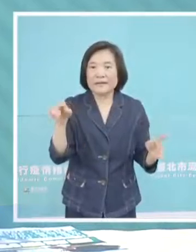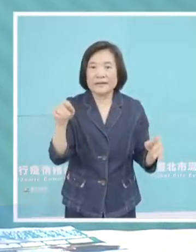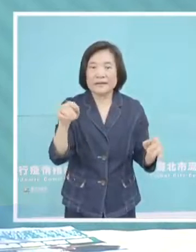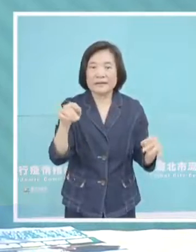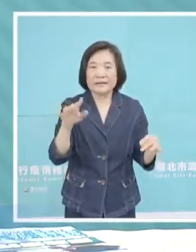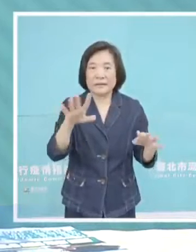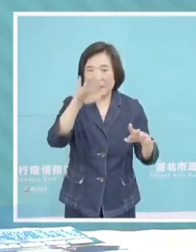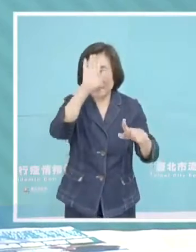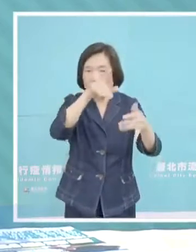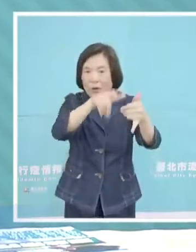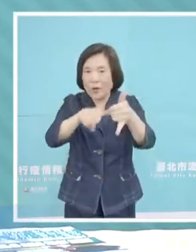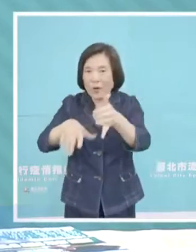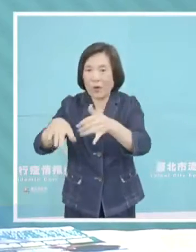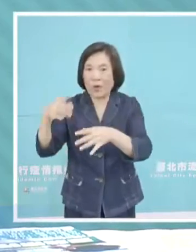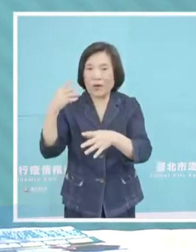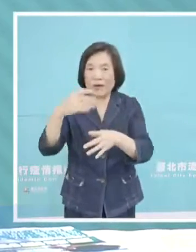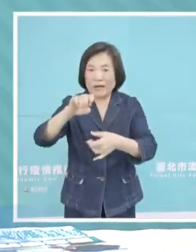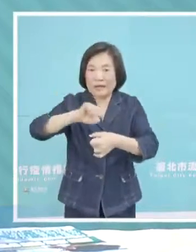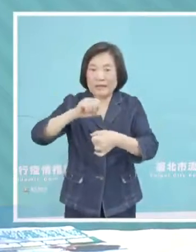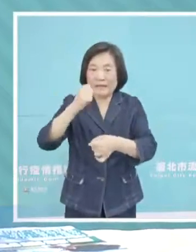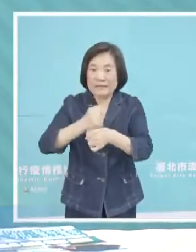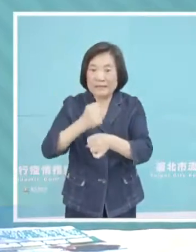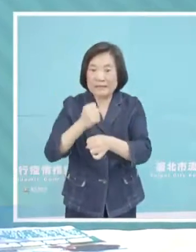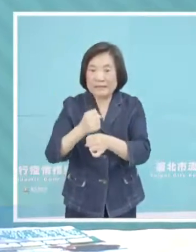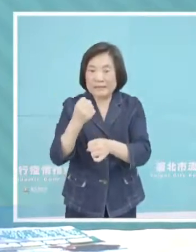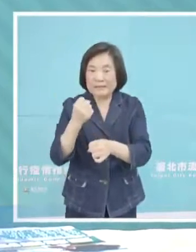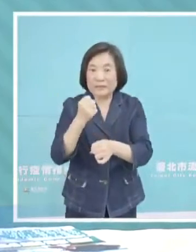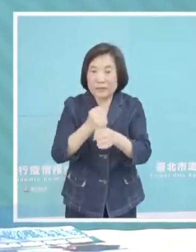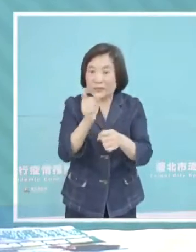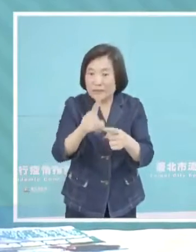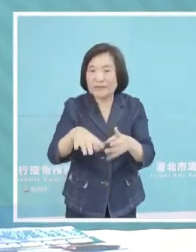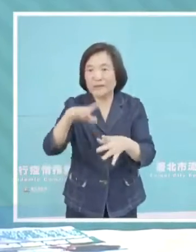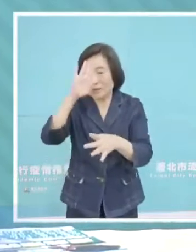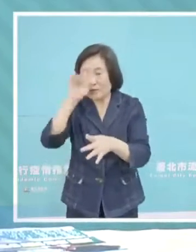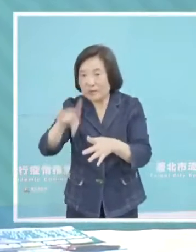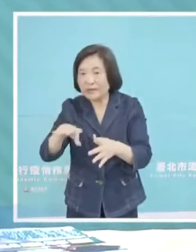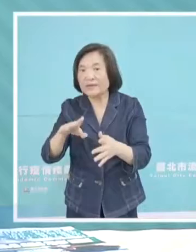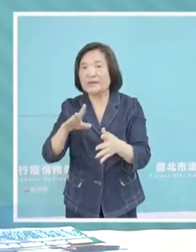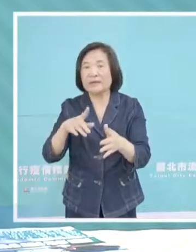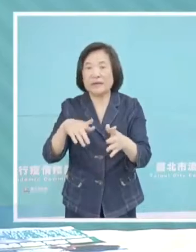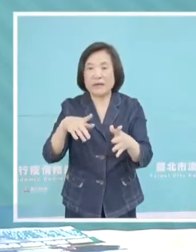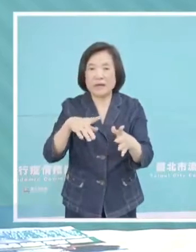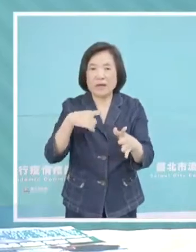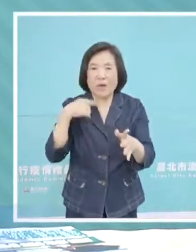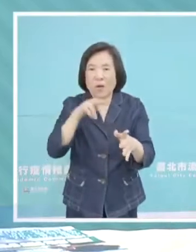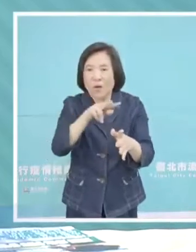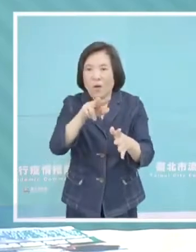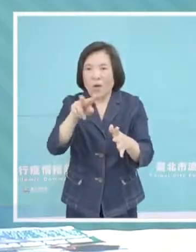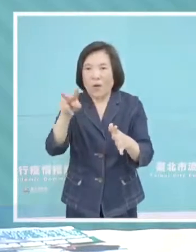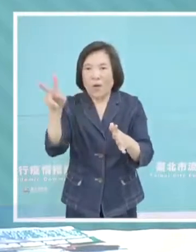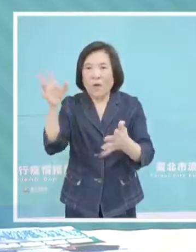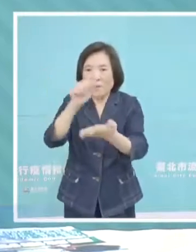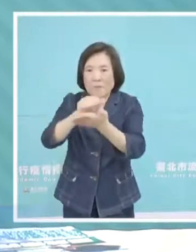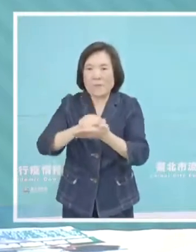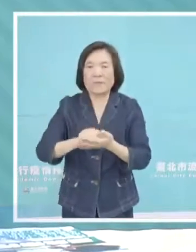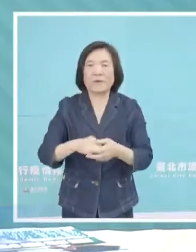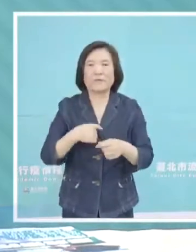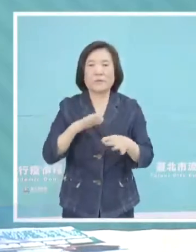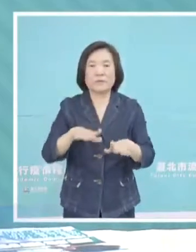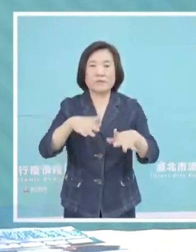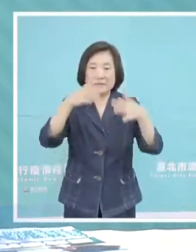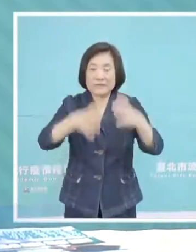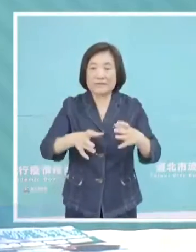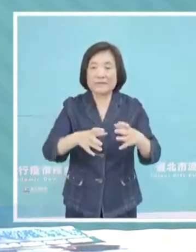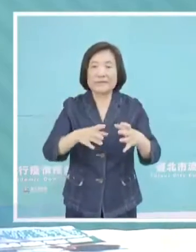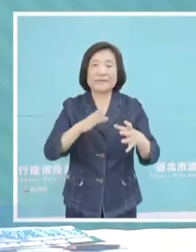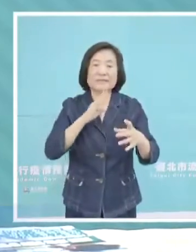新增的确诊案例，他的居住地跟工作地在哪里？我们现在是有大数据可以监视的。他说我们成立一个行动快筛站，